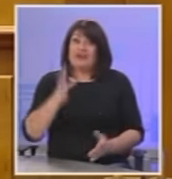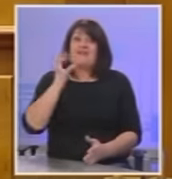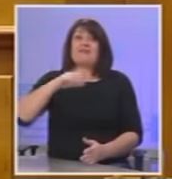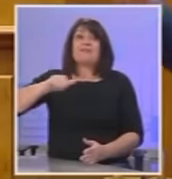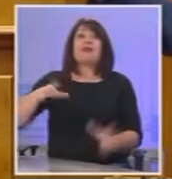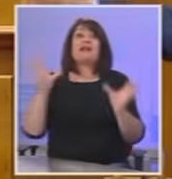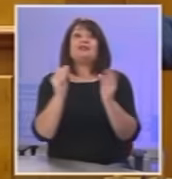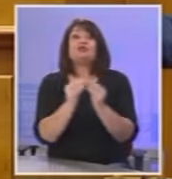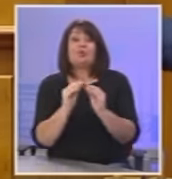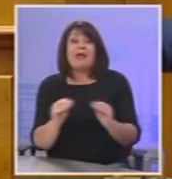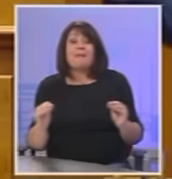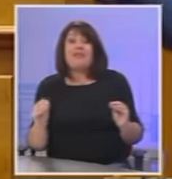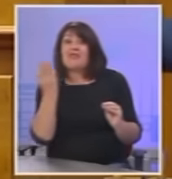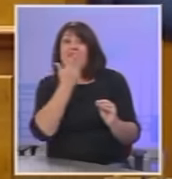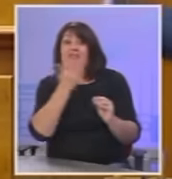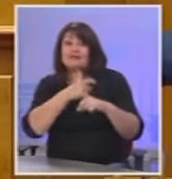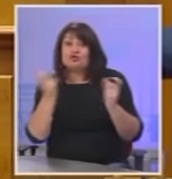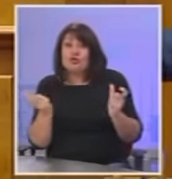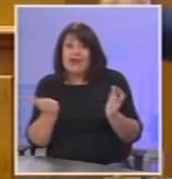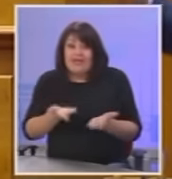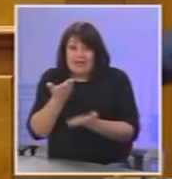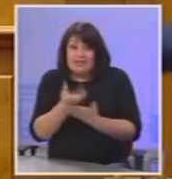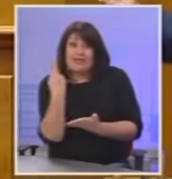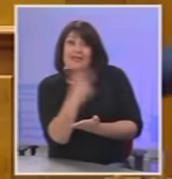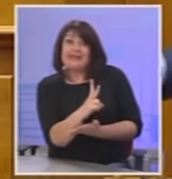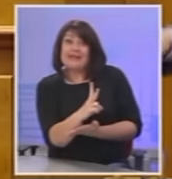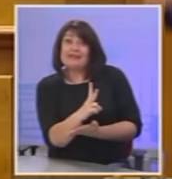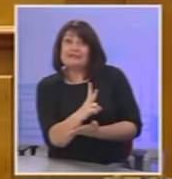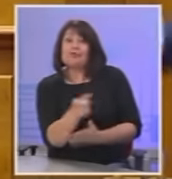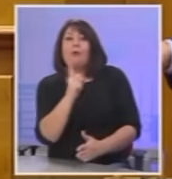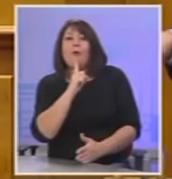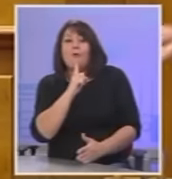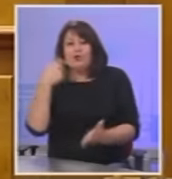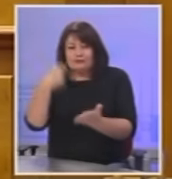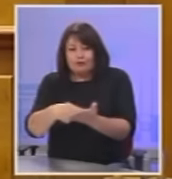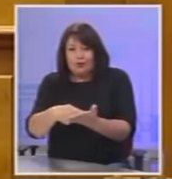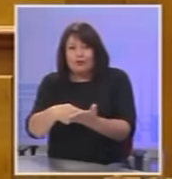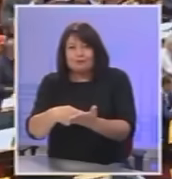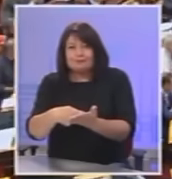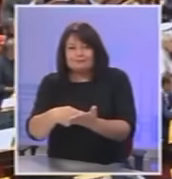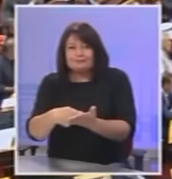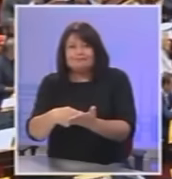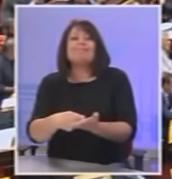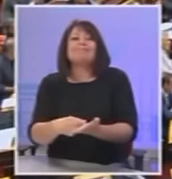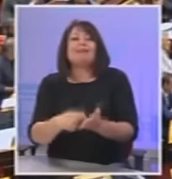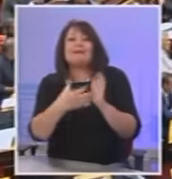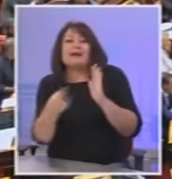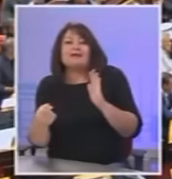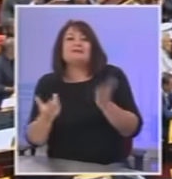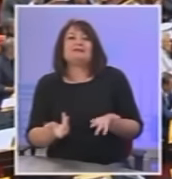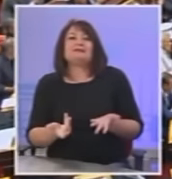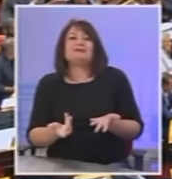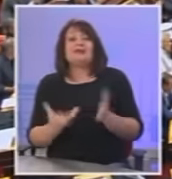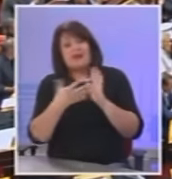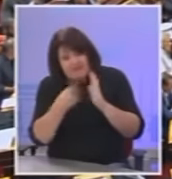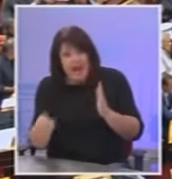στην παιδεία, κύριε Υπουργέ, είναι δικιά σας πρόταση. Όπως είναι και αυτός ο φόρος τον οποίον βάλατε και αποσύρετε.